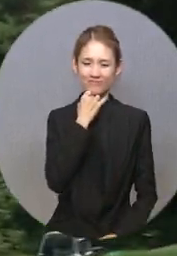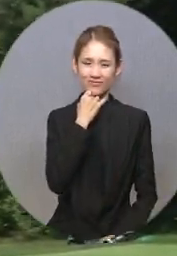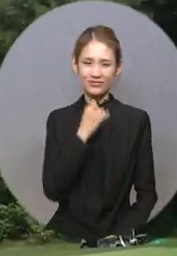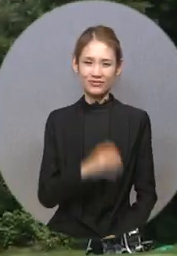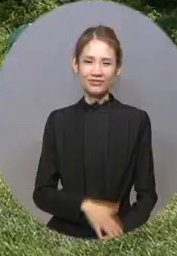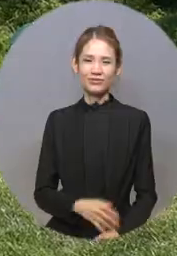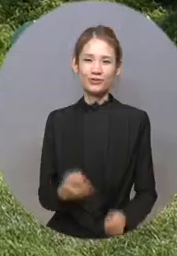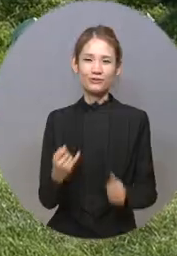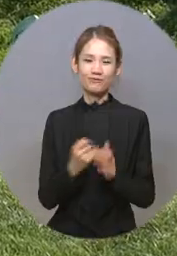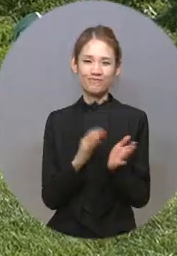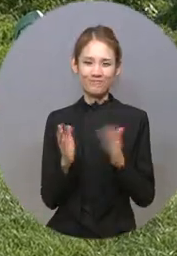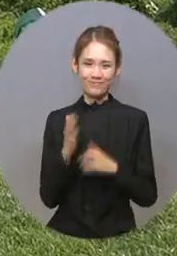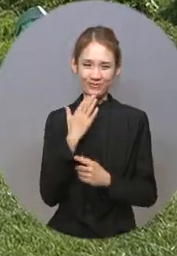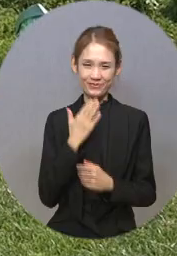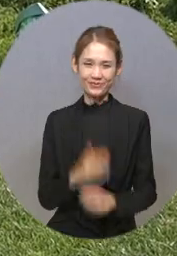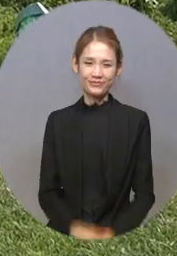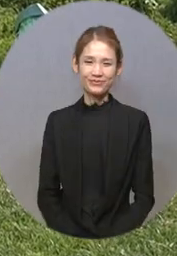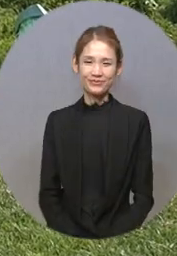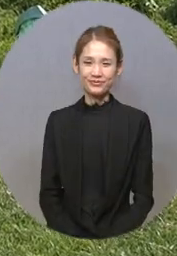시집 가야 되니까.